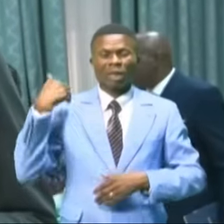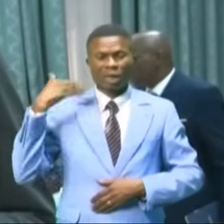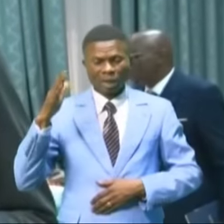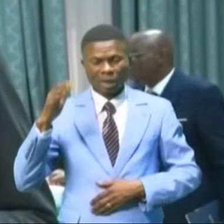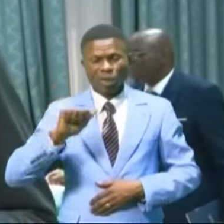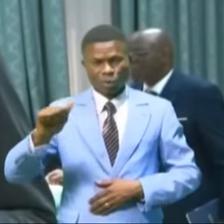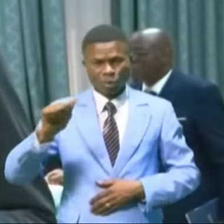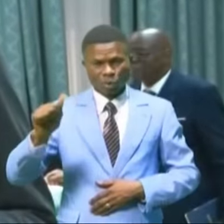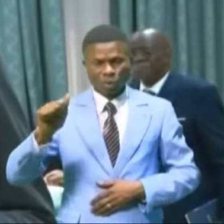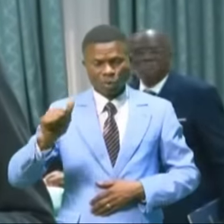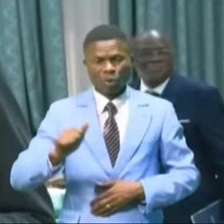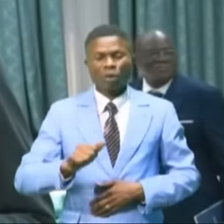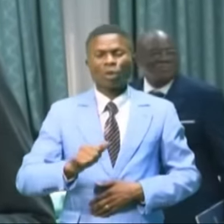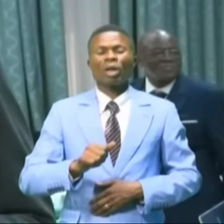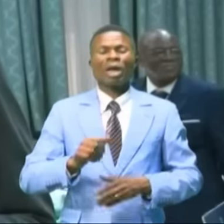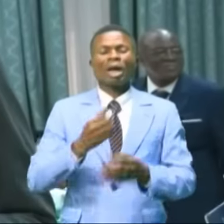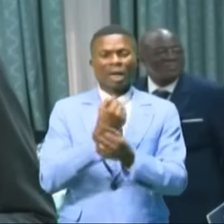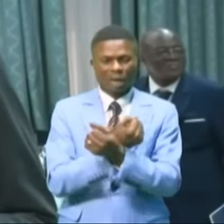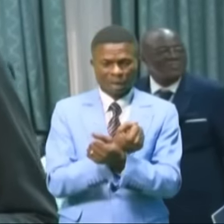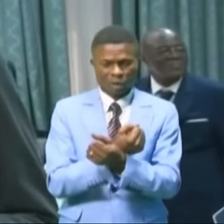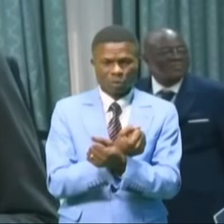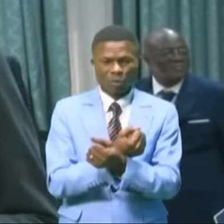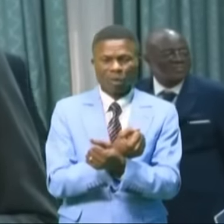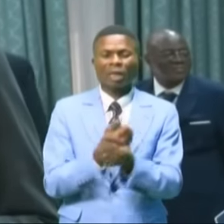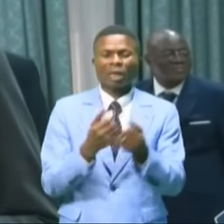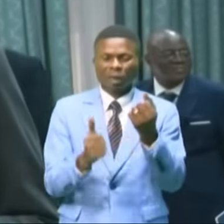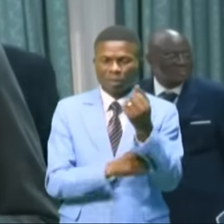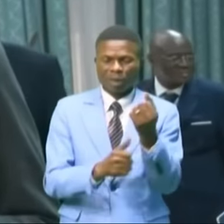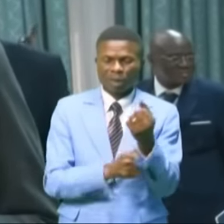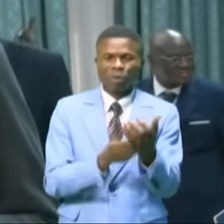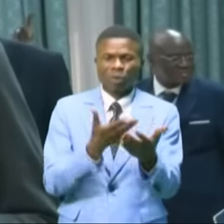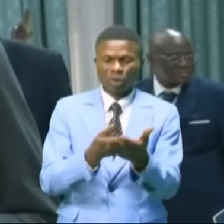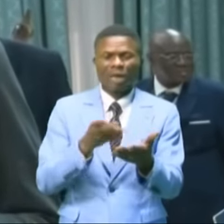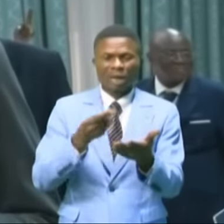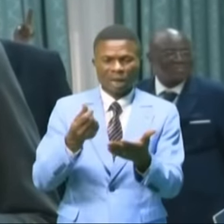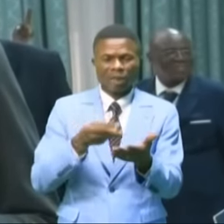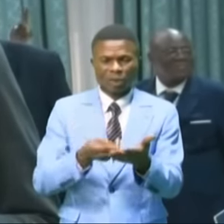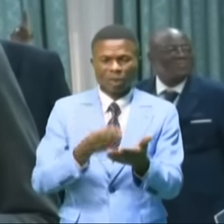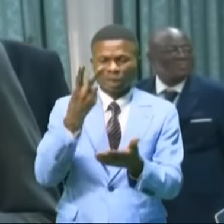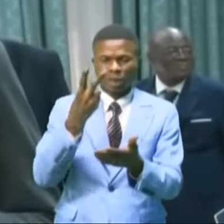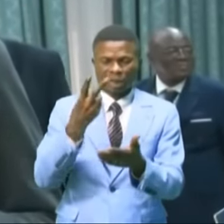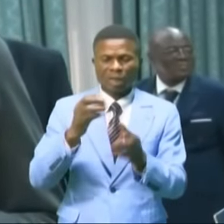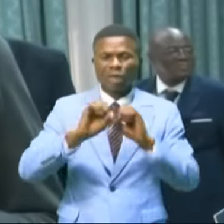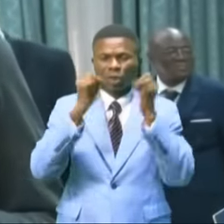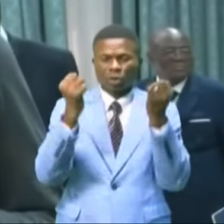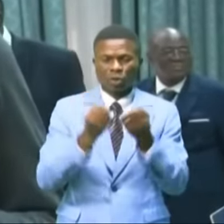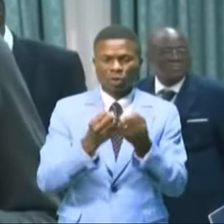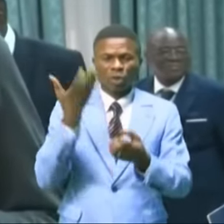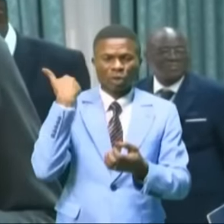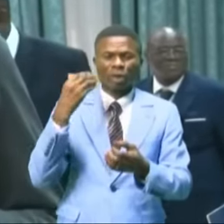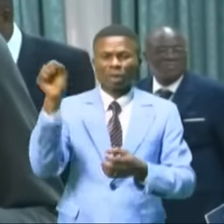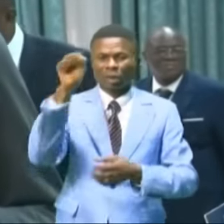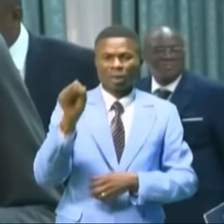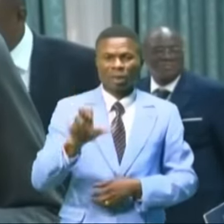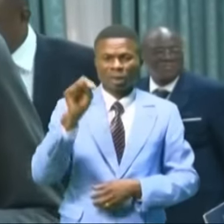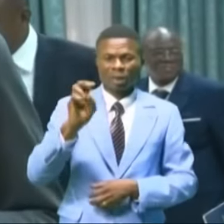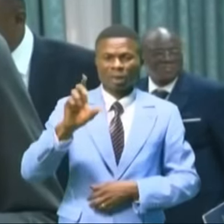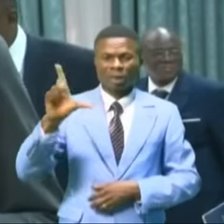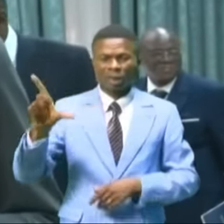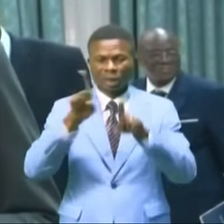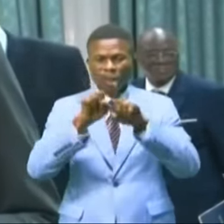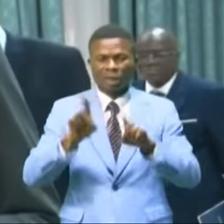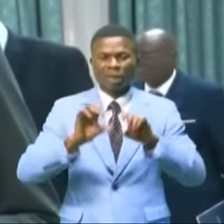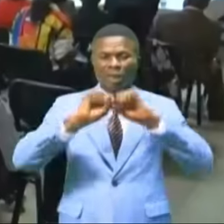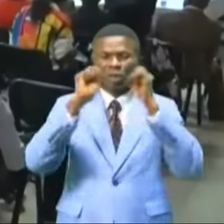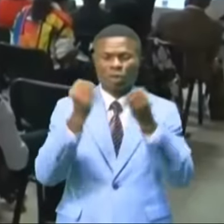va honorer ses créances vis-à-vis de ces deux opérateurs, j'ai cité la SNEL SA ainsi que la Régie